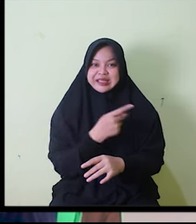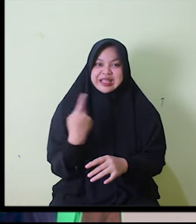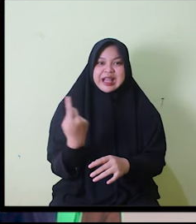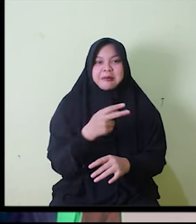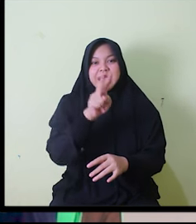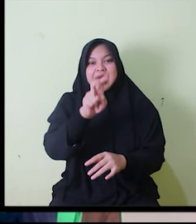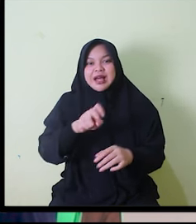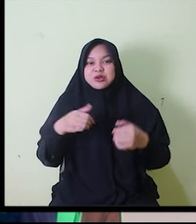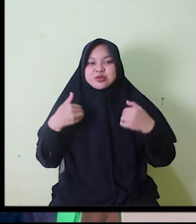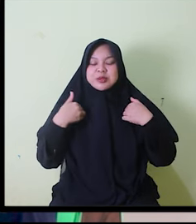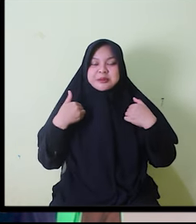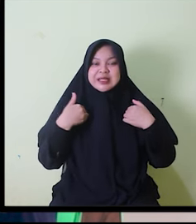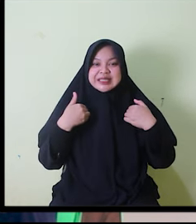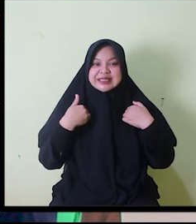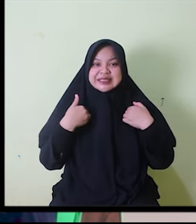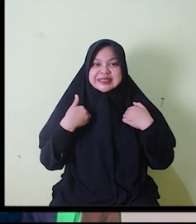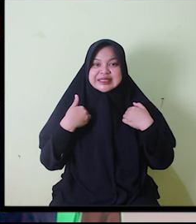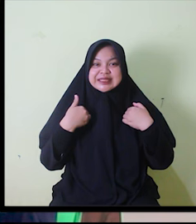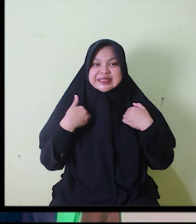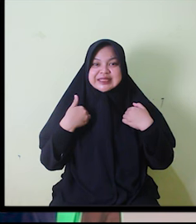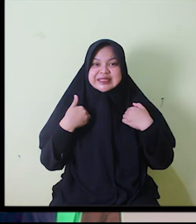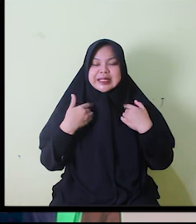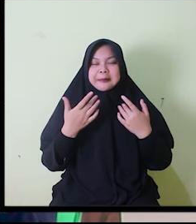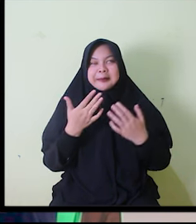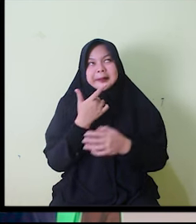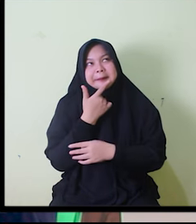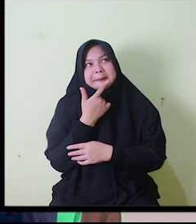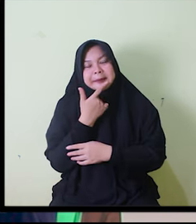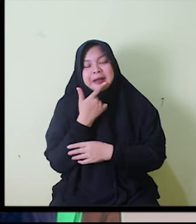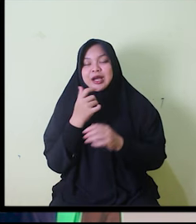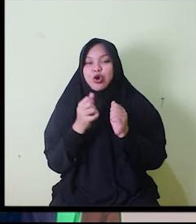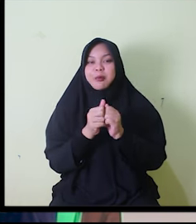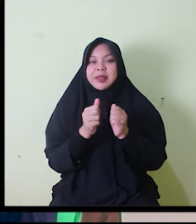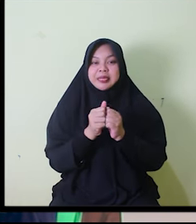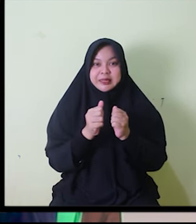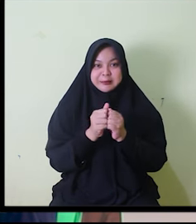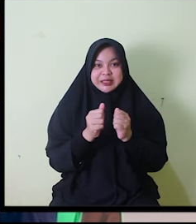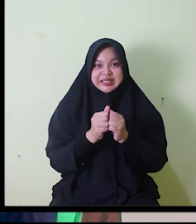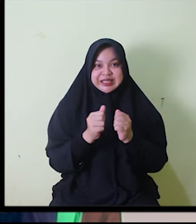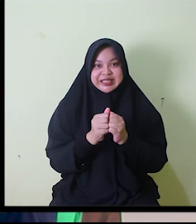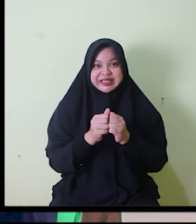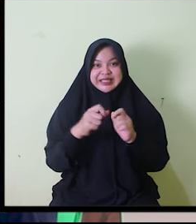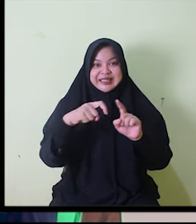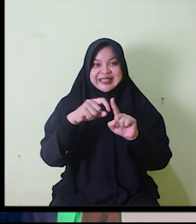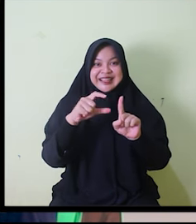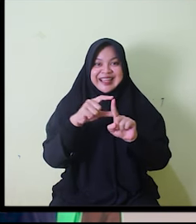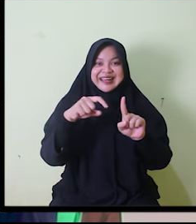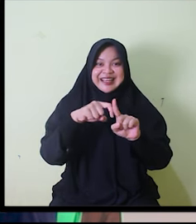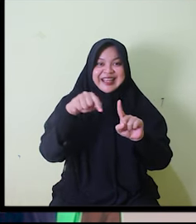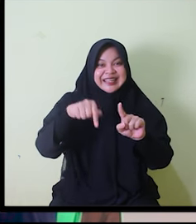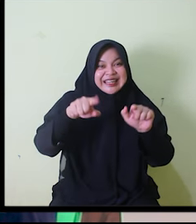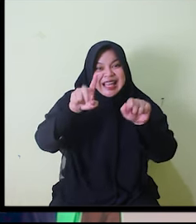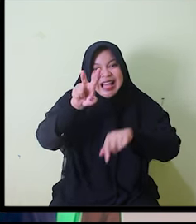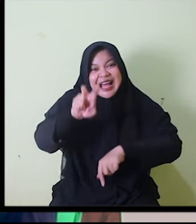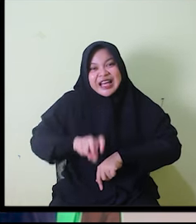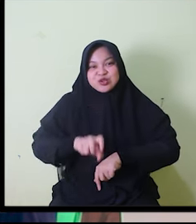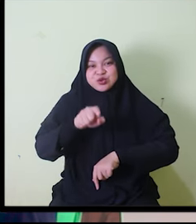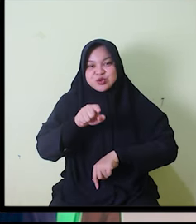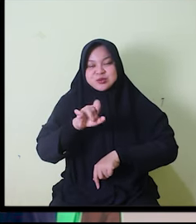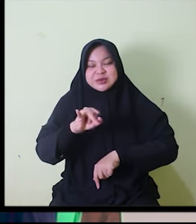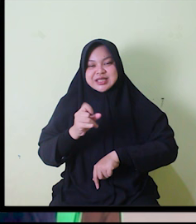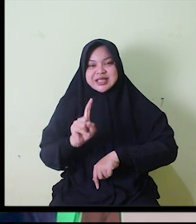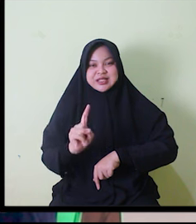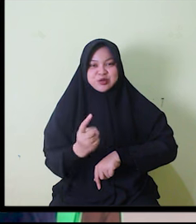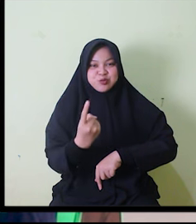memiliki sebuah ee apa namanya komitmen bahwa KDK ini harus menjadi sebuah